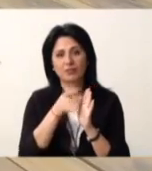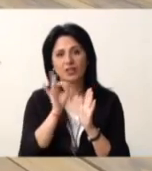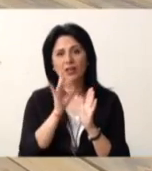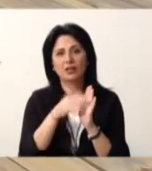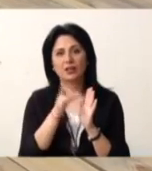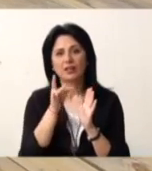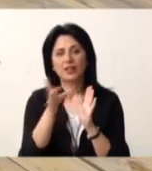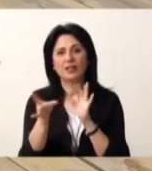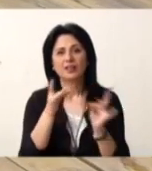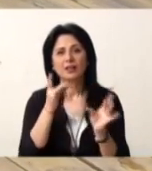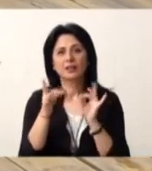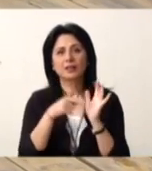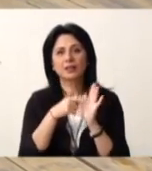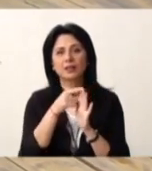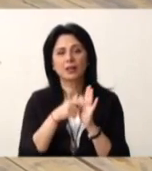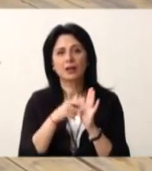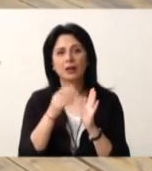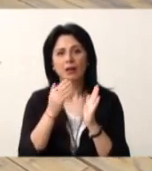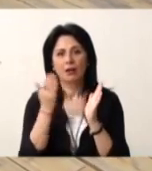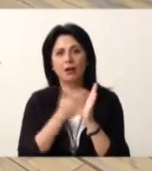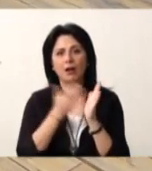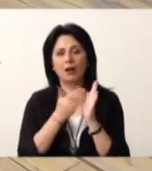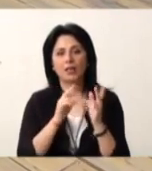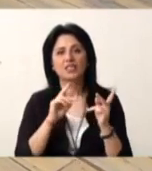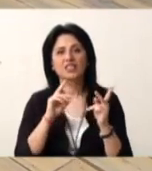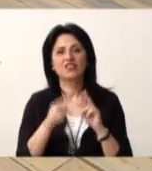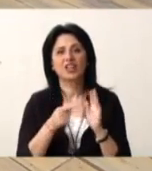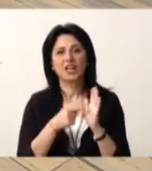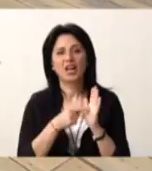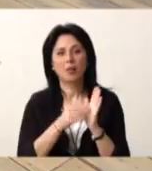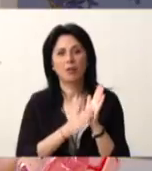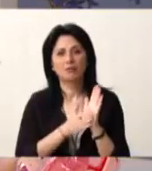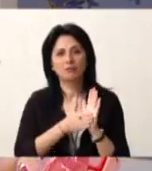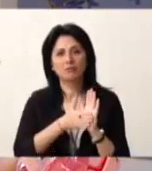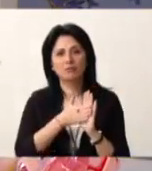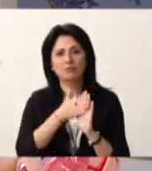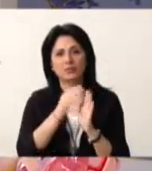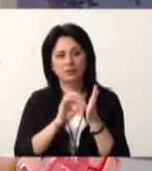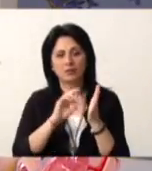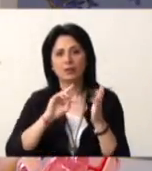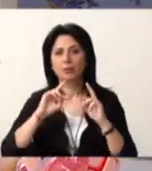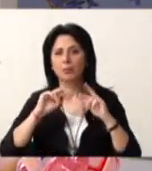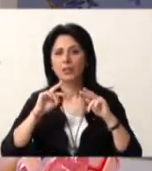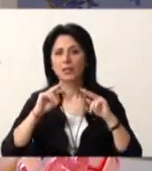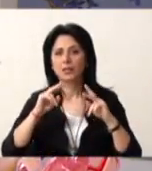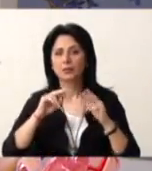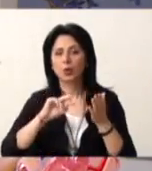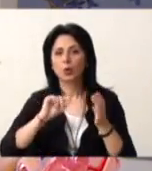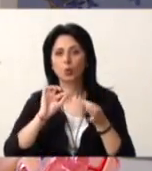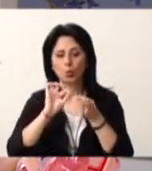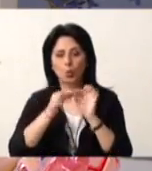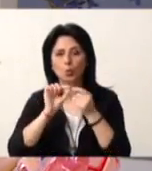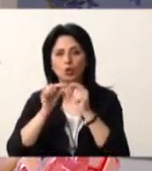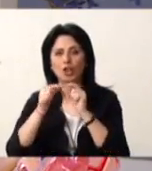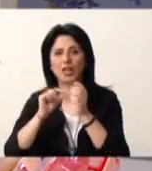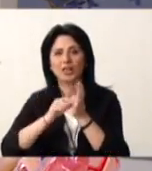ამ ლორწოვანის უჯრედულ ცვლილებებს. ხდება ამ უჯრედების გარდაქმნა სხვა სახის უჯრედებად და ეს